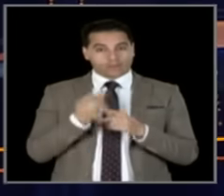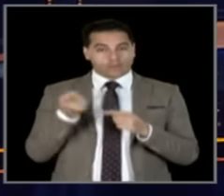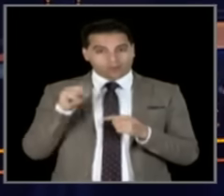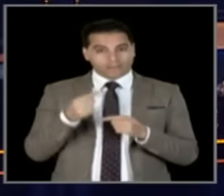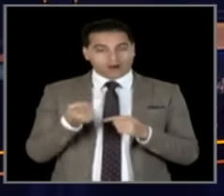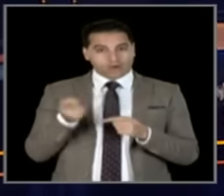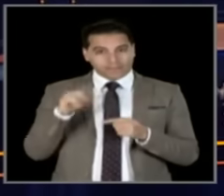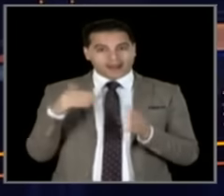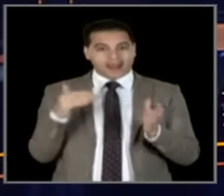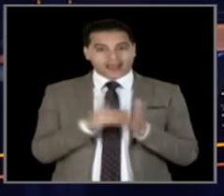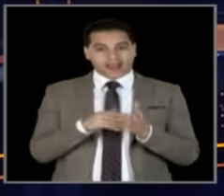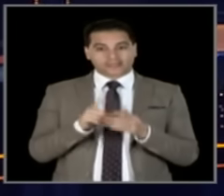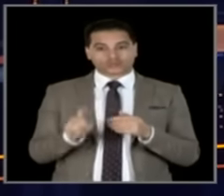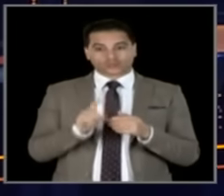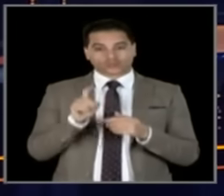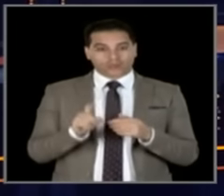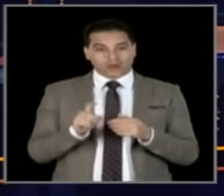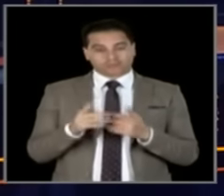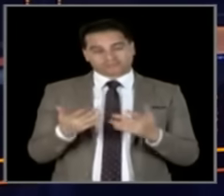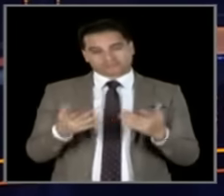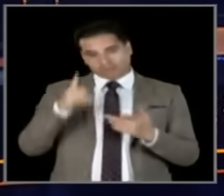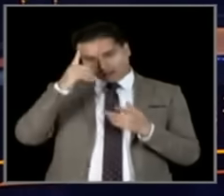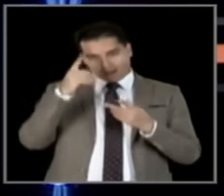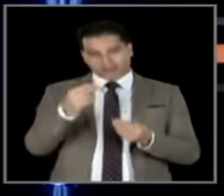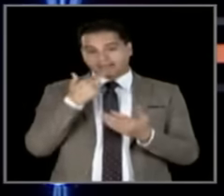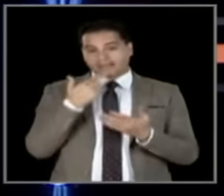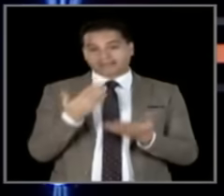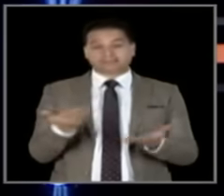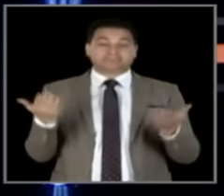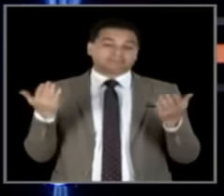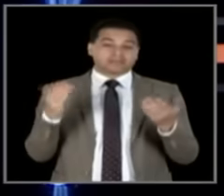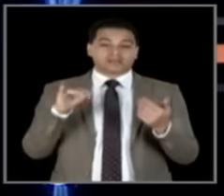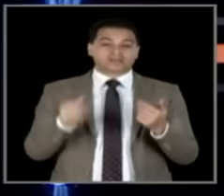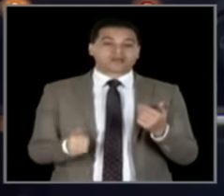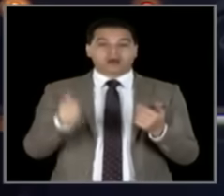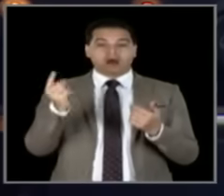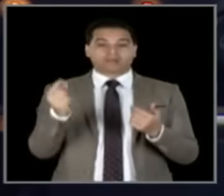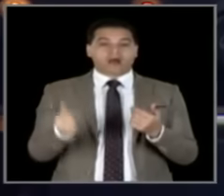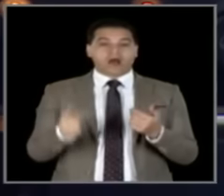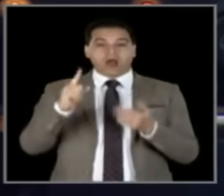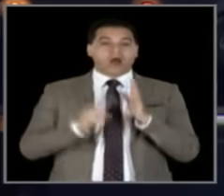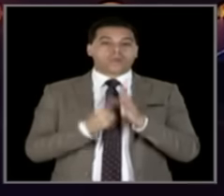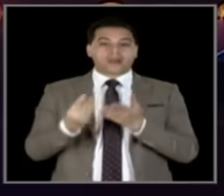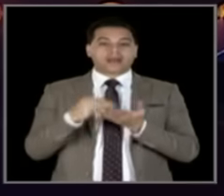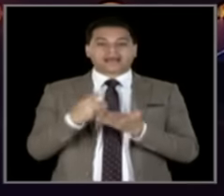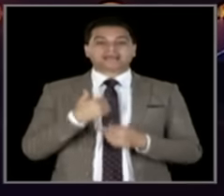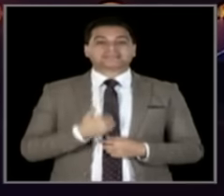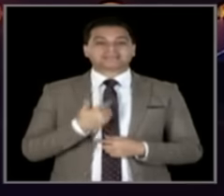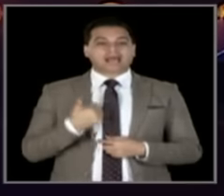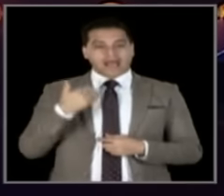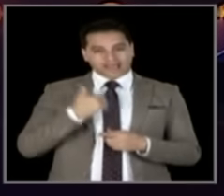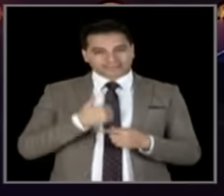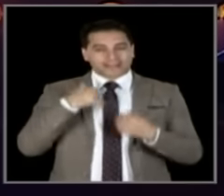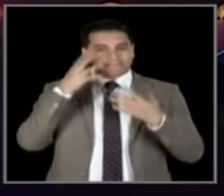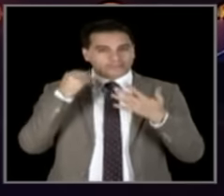مرة. آخر سؤال، كان الله في عون يرى أول مشاركة، إحساسك إيه؟ حاسه ان انا مبسوطه ان